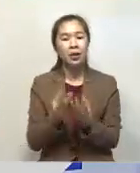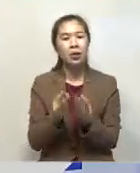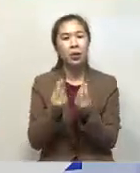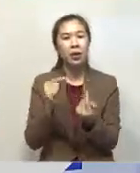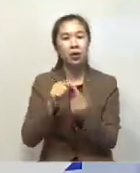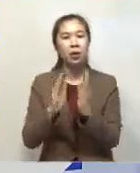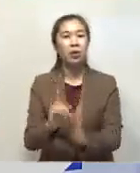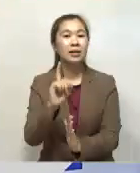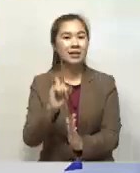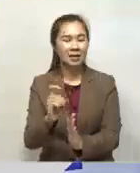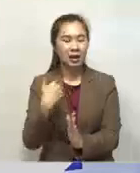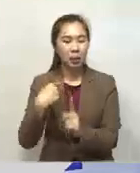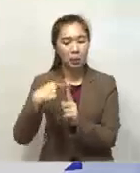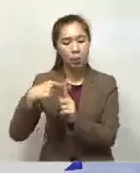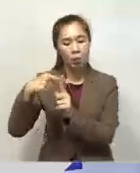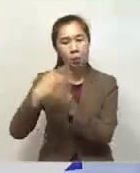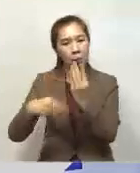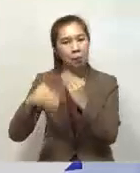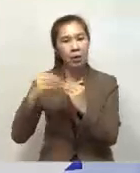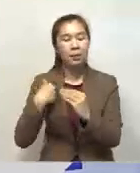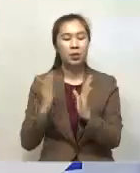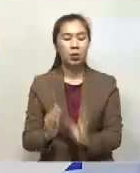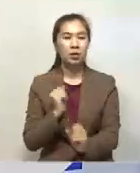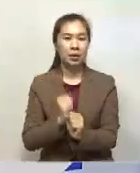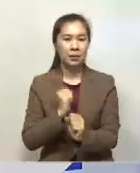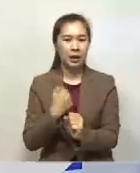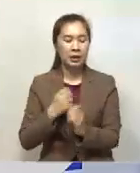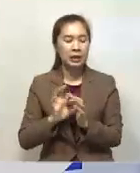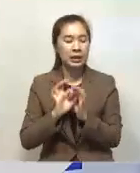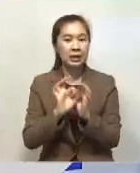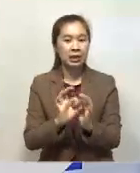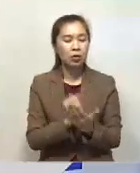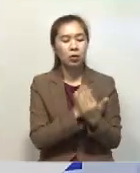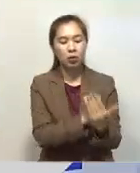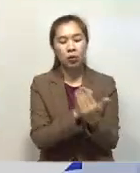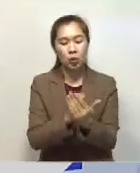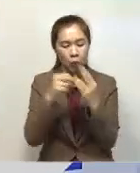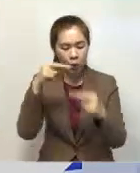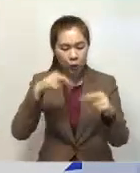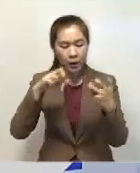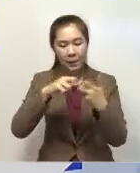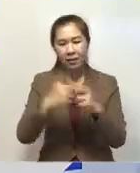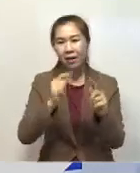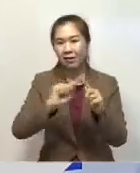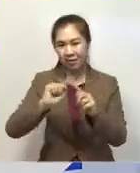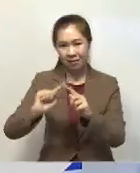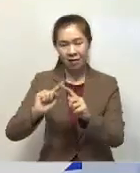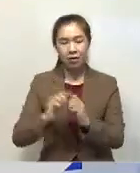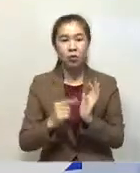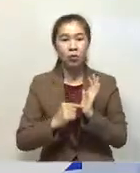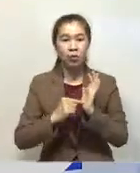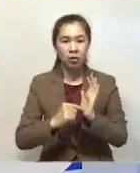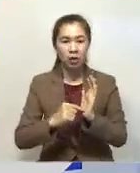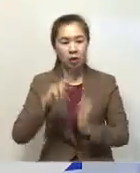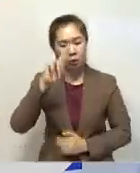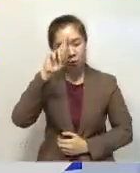ขของผู้เสียชีวิตที่ปรับเพิ่มมากยิ่งขึ้นก็ทำให้หน่วยงานที่เกี่ยวข้องต้องเข้าไปช่วยเหลือแล้วก็ดูแลปัญหาต่างๆที่อาจจะตามมาไม่ว่าจะเป็น